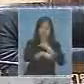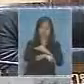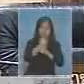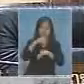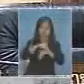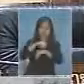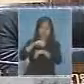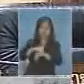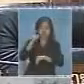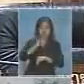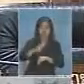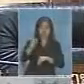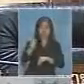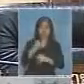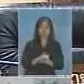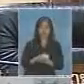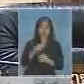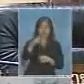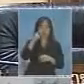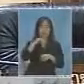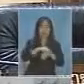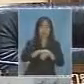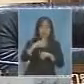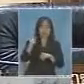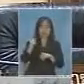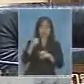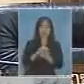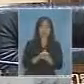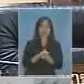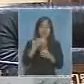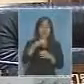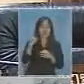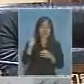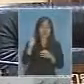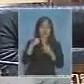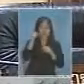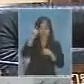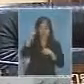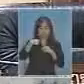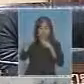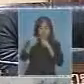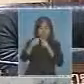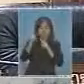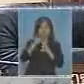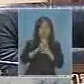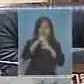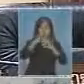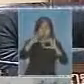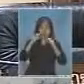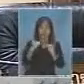คดีครับพี่โลกก็มีจับน้องกี่ก็มีจับและเพื่อความเข้าใจตรงกันท่านประธานครับรัฐบา